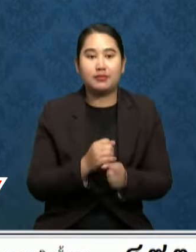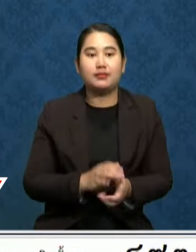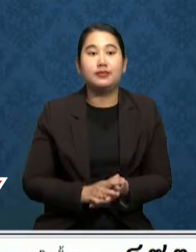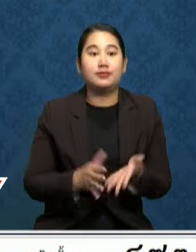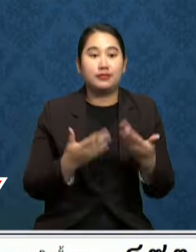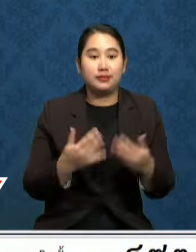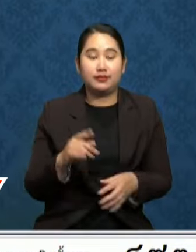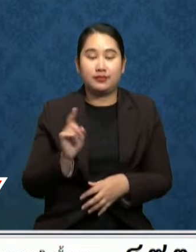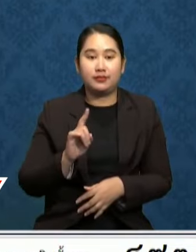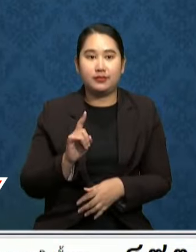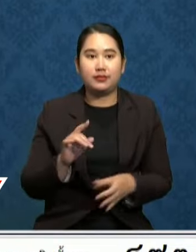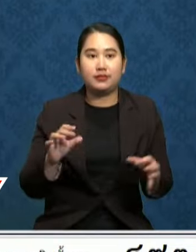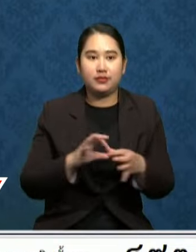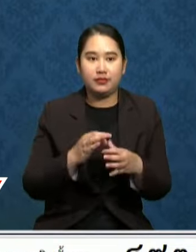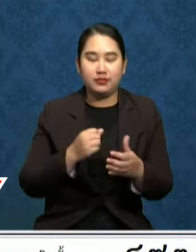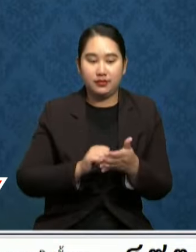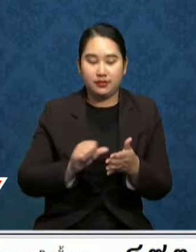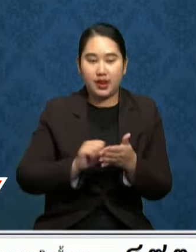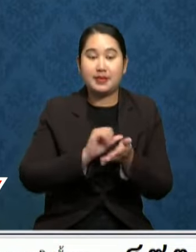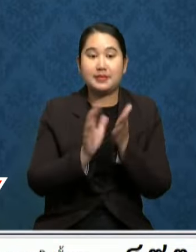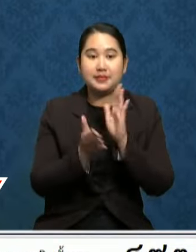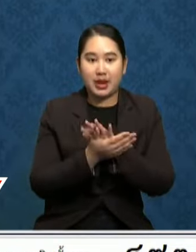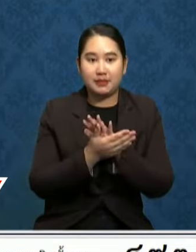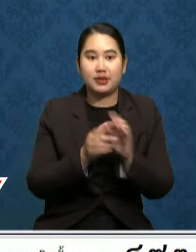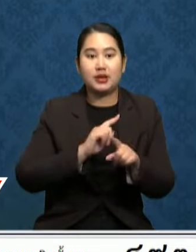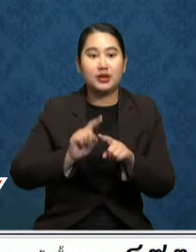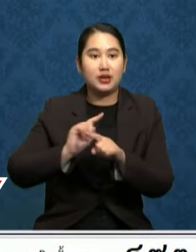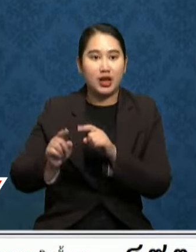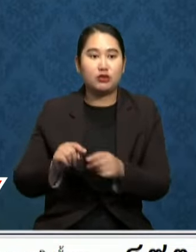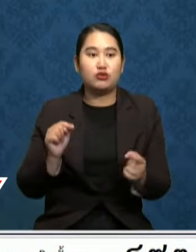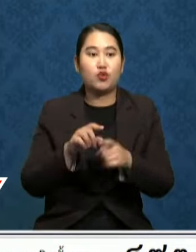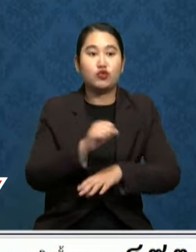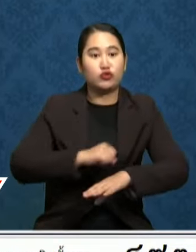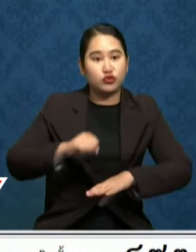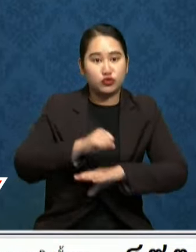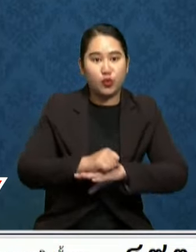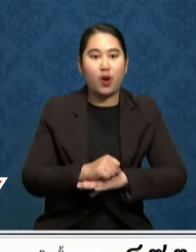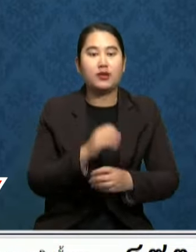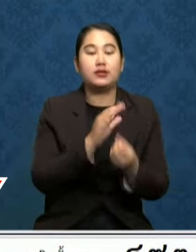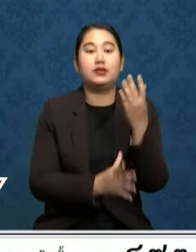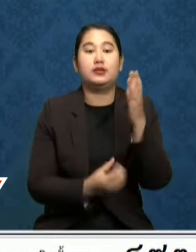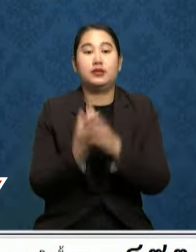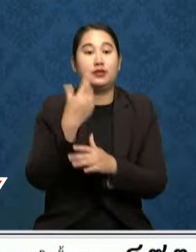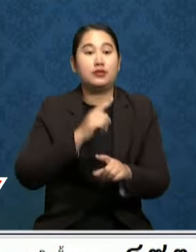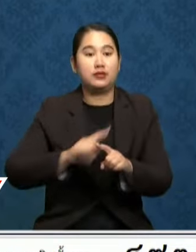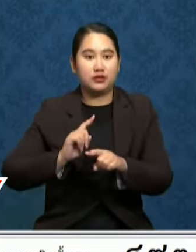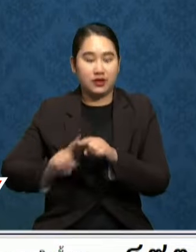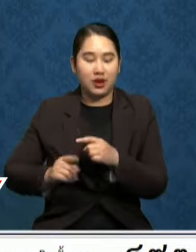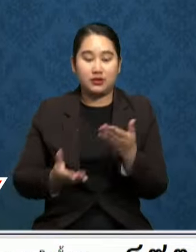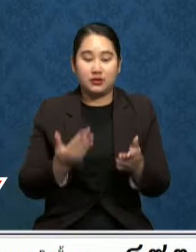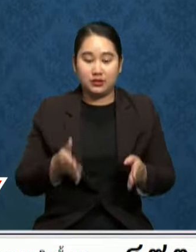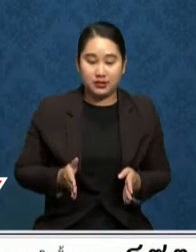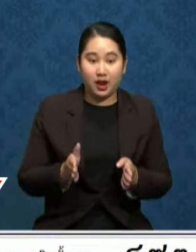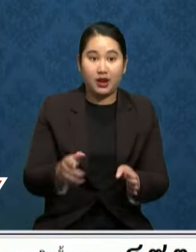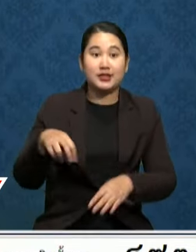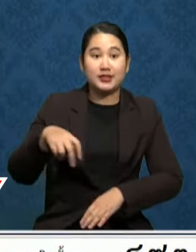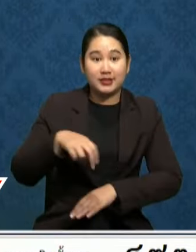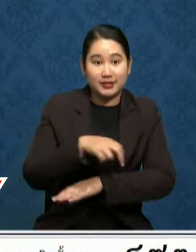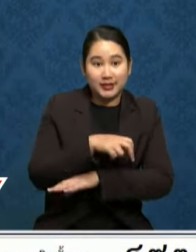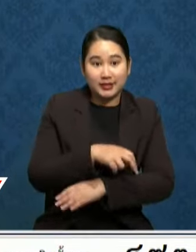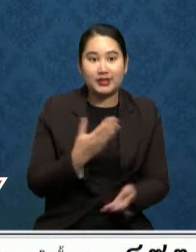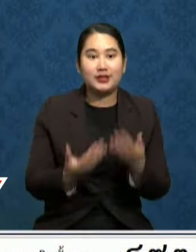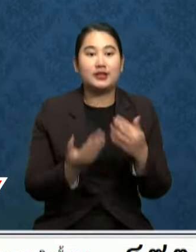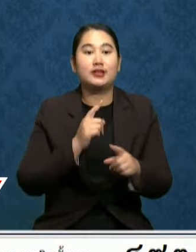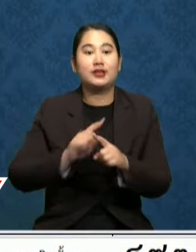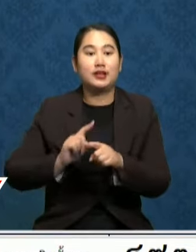าส่นใหญ่ก็เปเรื่องขก ปบปง-ภูมิธั ก็คเรภปปุงสวนสาทุนะหอวเปนเรขารทำเรของทางเดอริมนำ ทำเรื่ของร